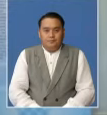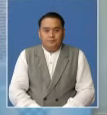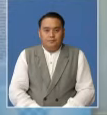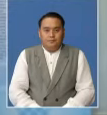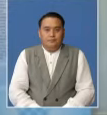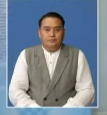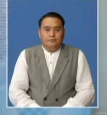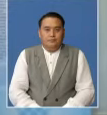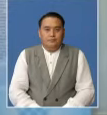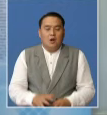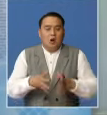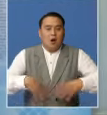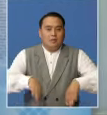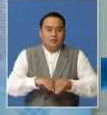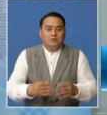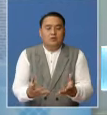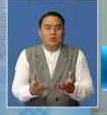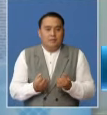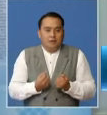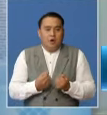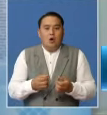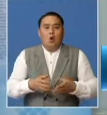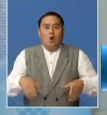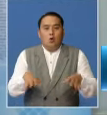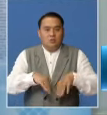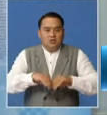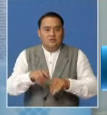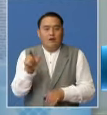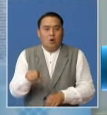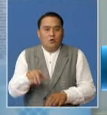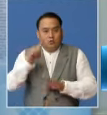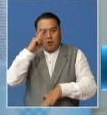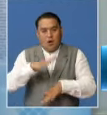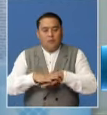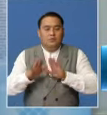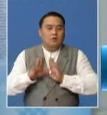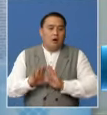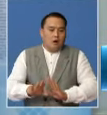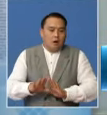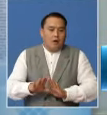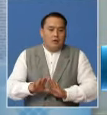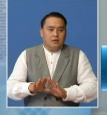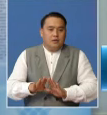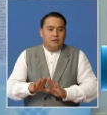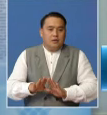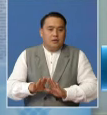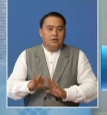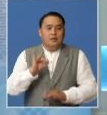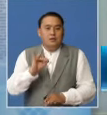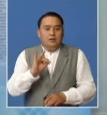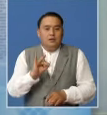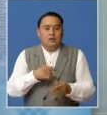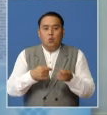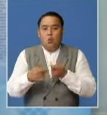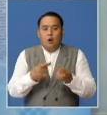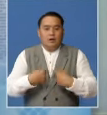В общественном совете принимают участие общественники города, заместитель города, акима города и